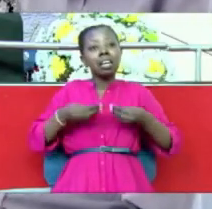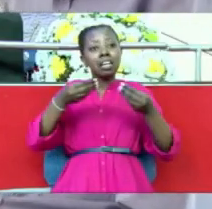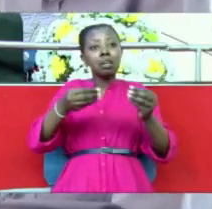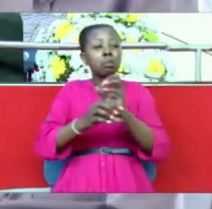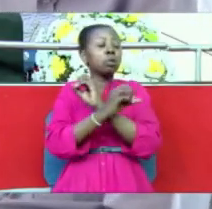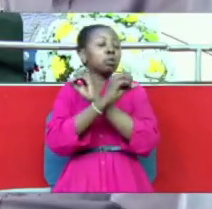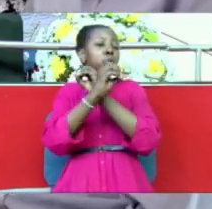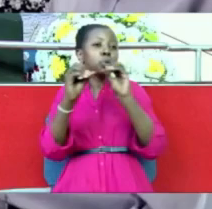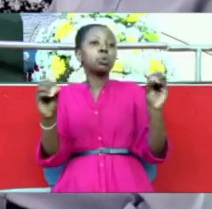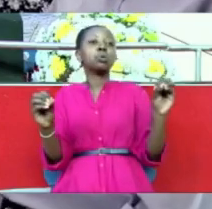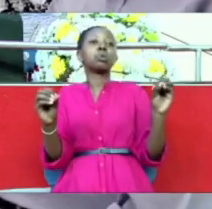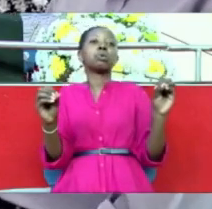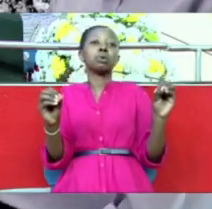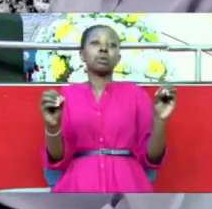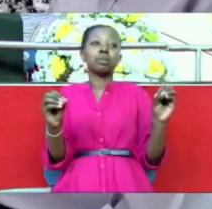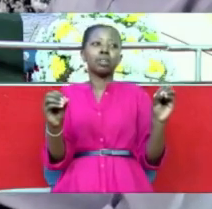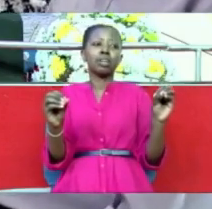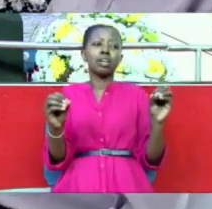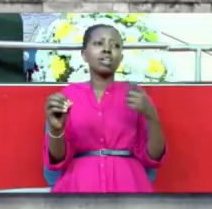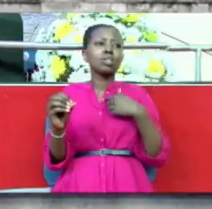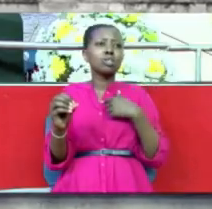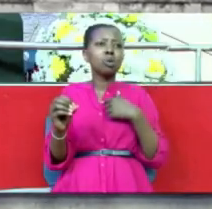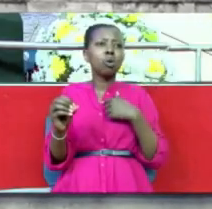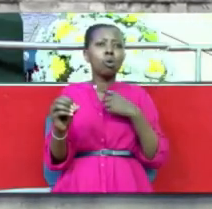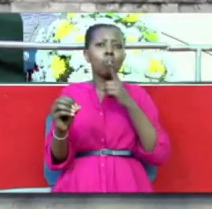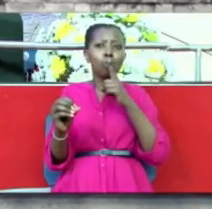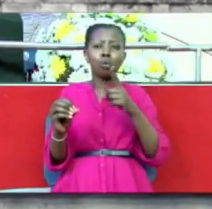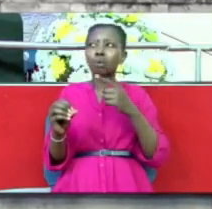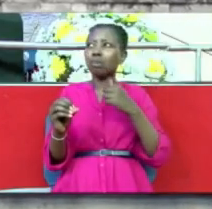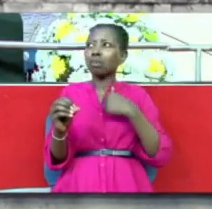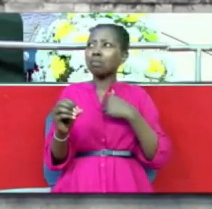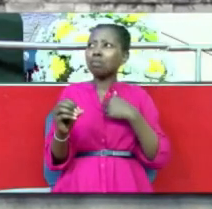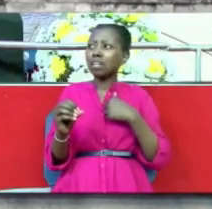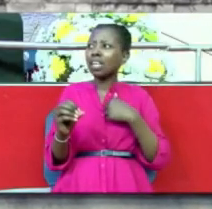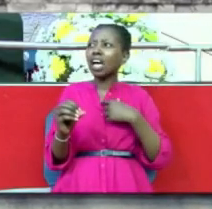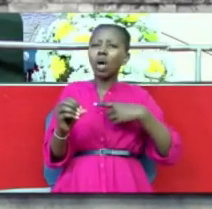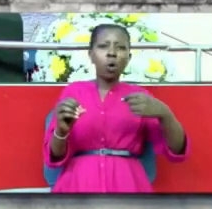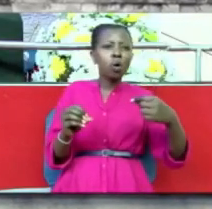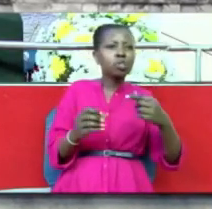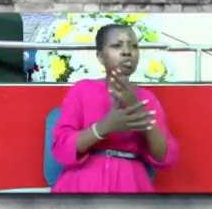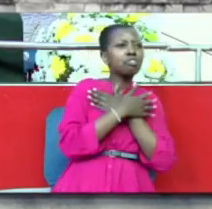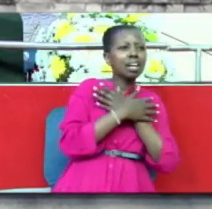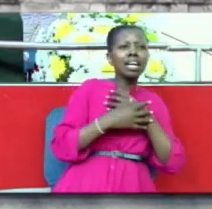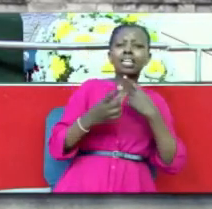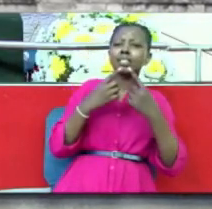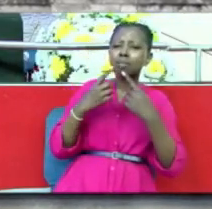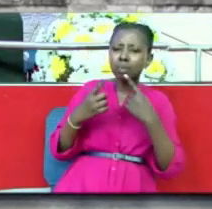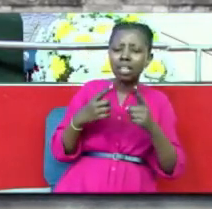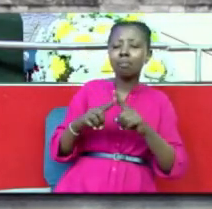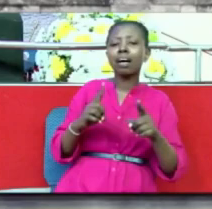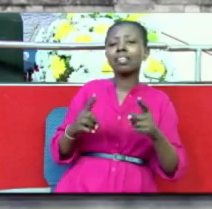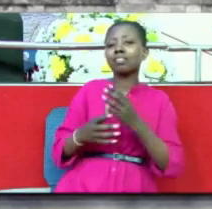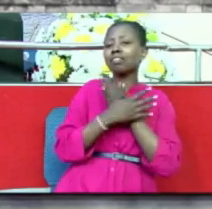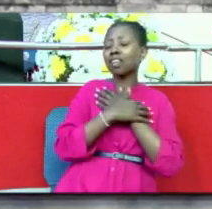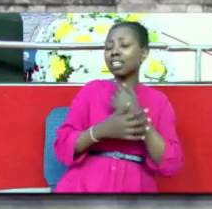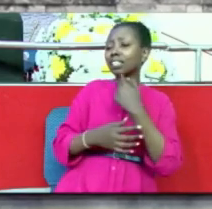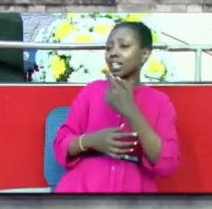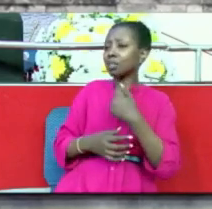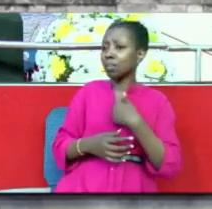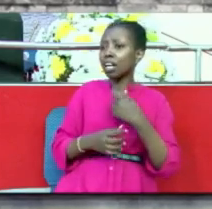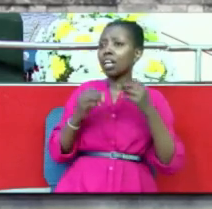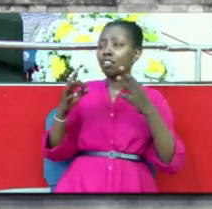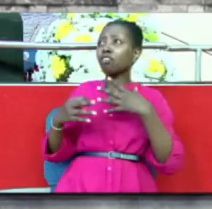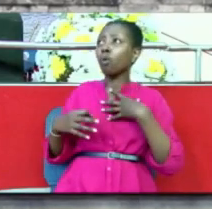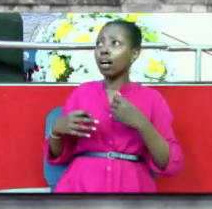eh? So those were the days. So I'm going to him and I'm speaking. But he tells me, if you want to go to